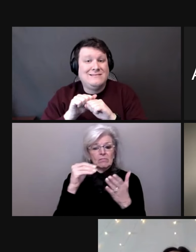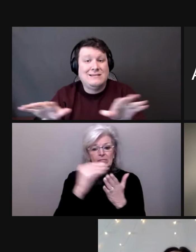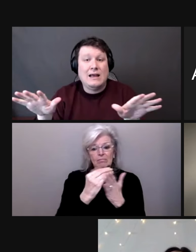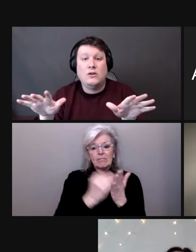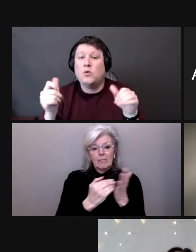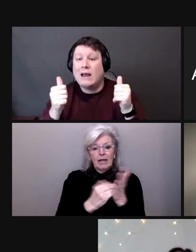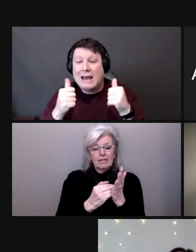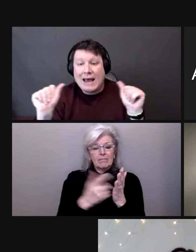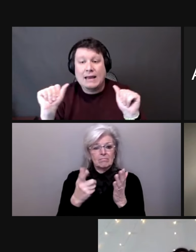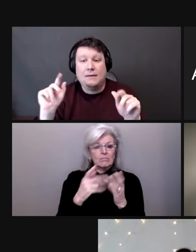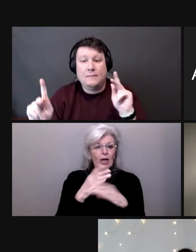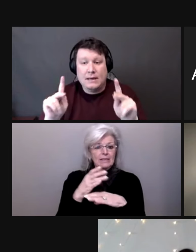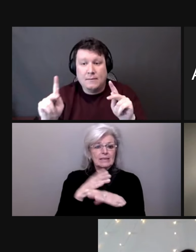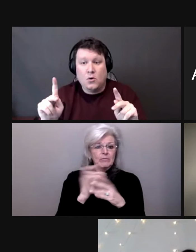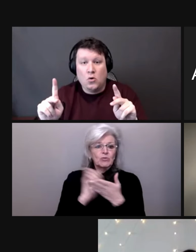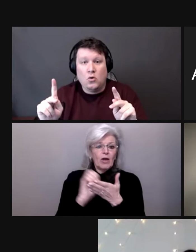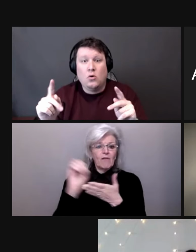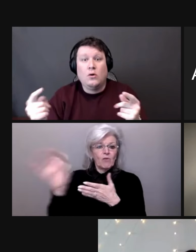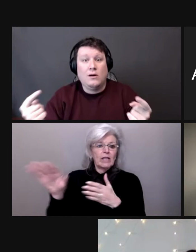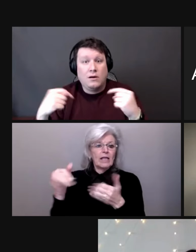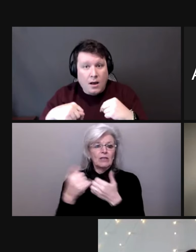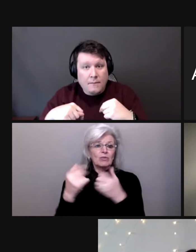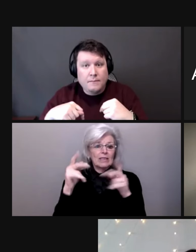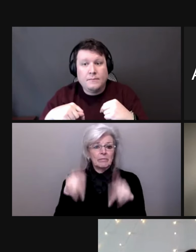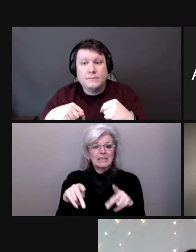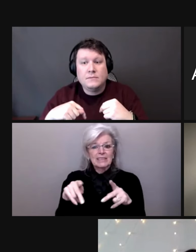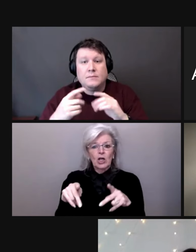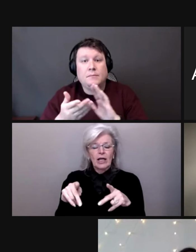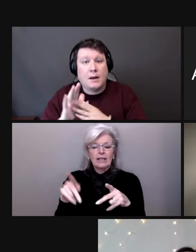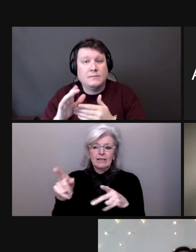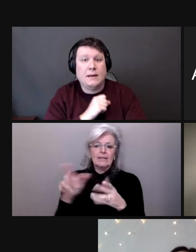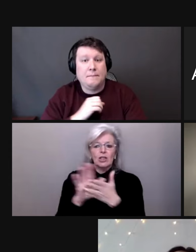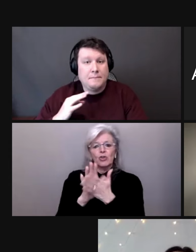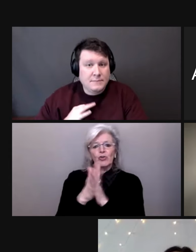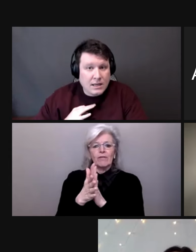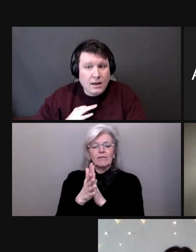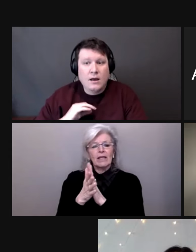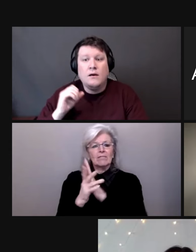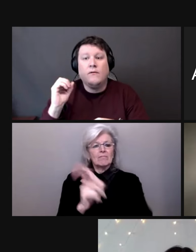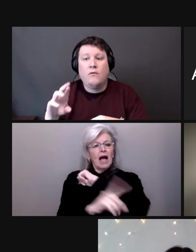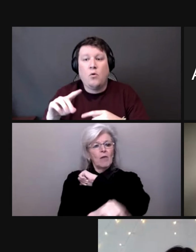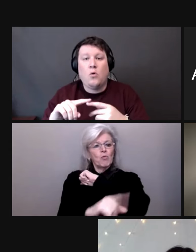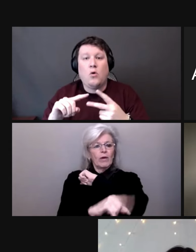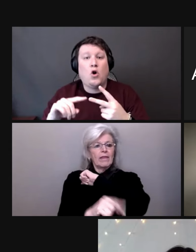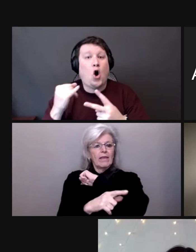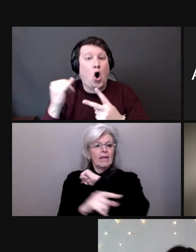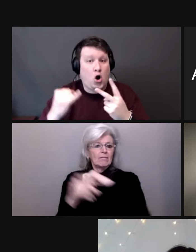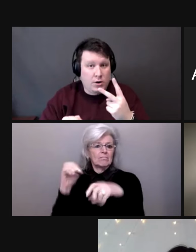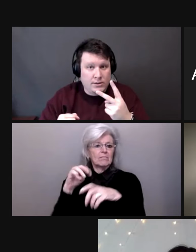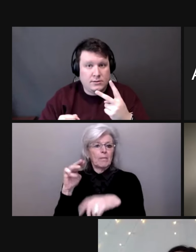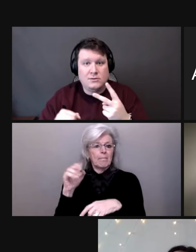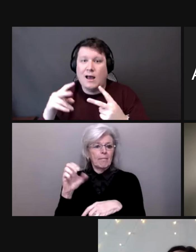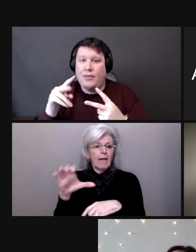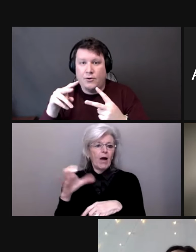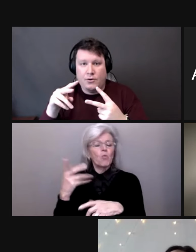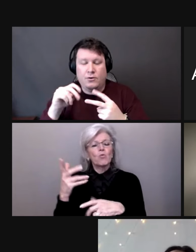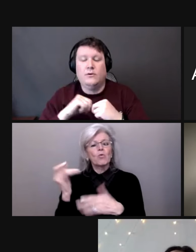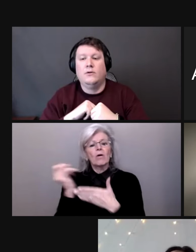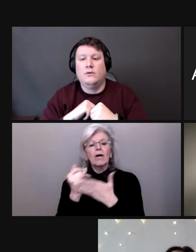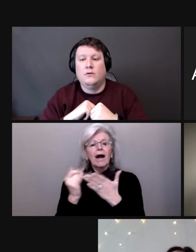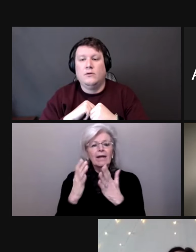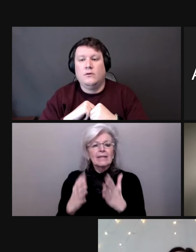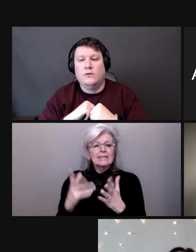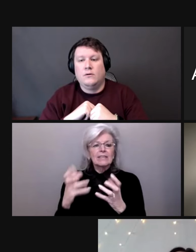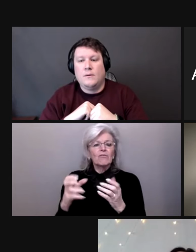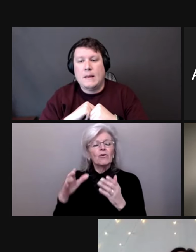à toute personne qui devient employée au MAC ou un artiste qui veut